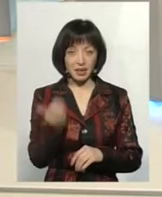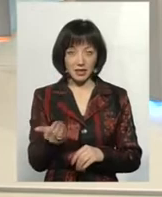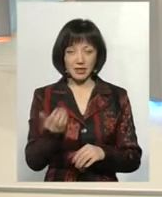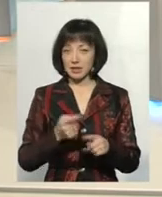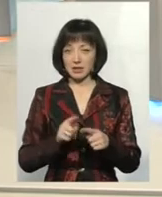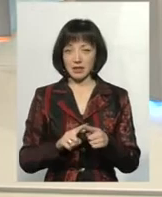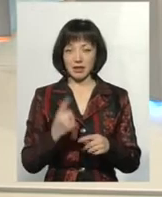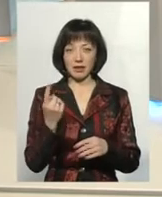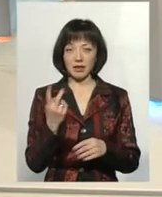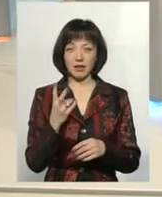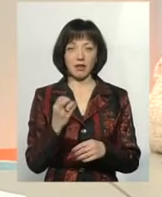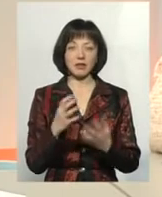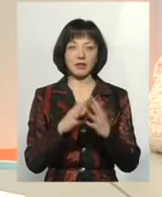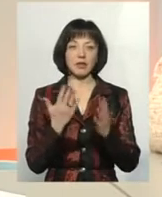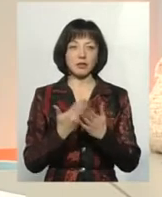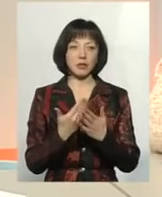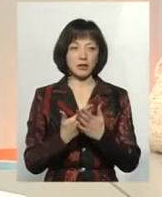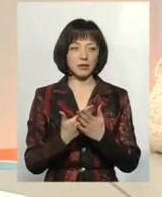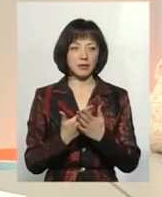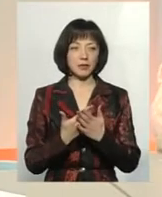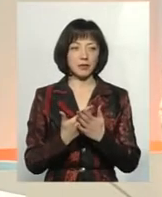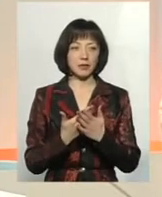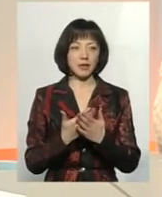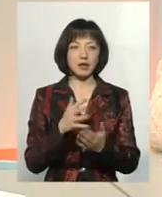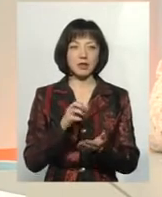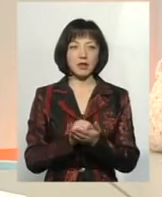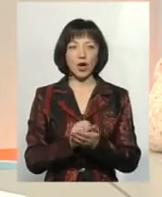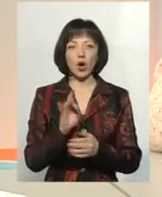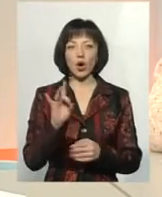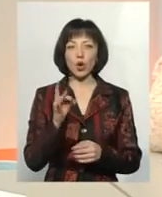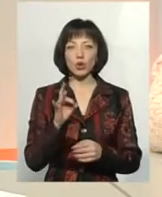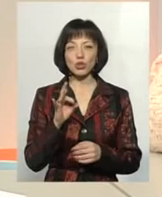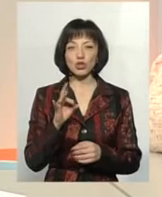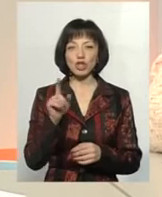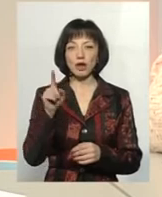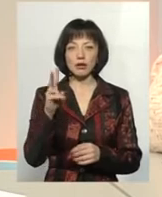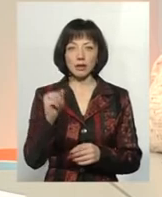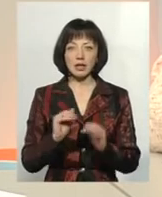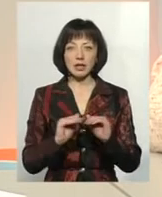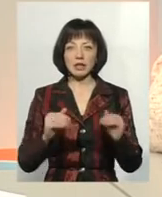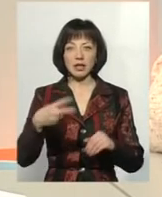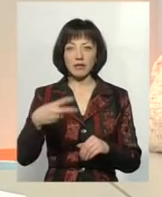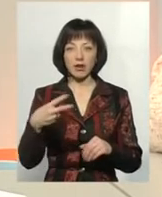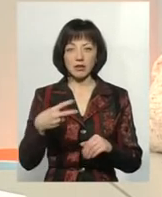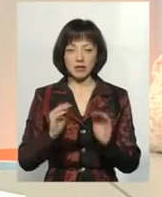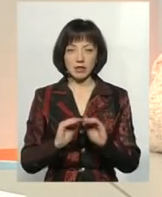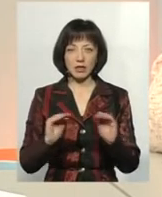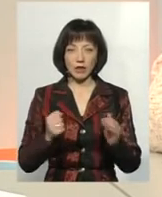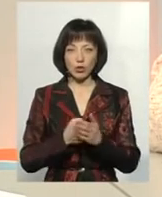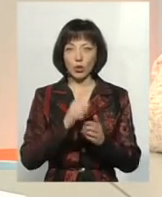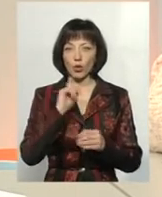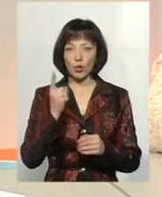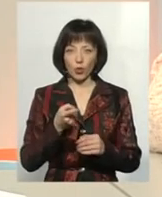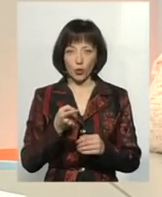це ж не в селі, наприклад, от ми займаємося зараз селом Рожичанка, там от таких, от, наприклад, дітей 20 дітей до